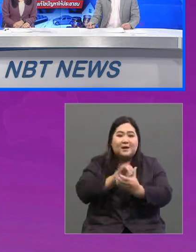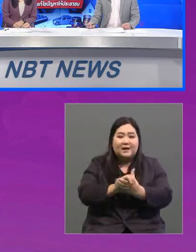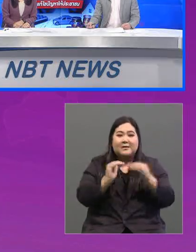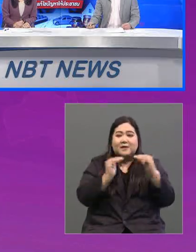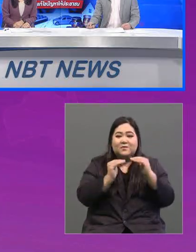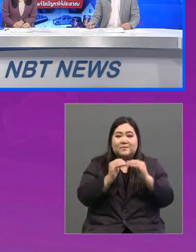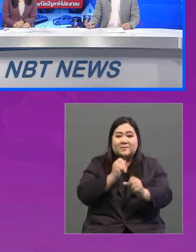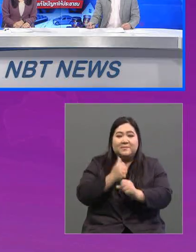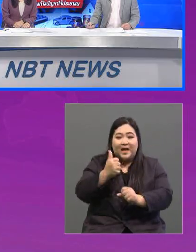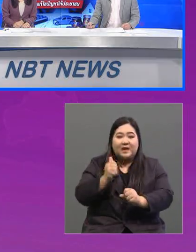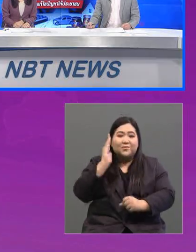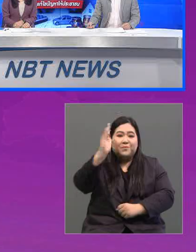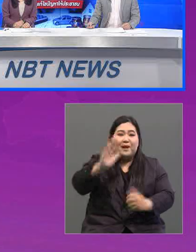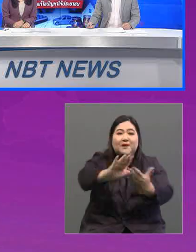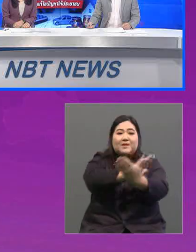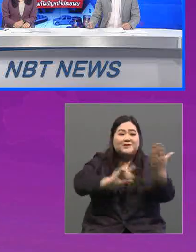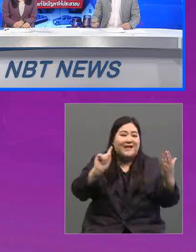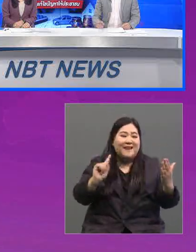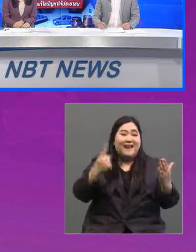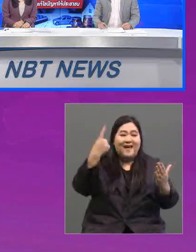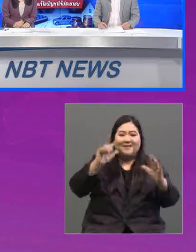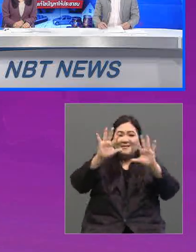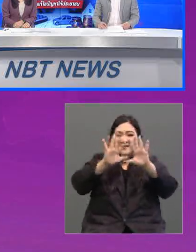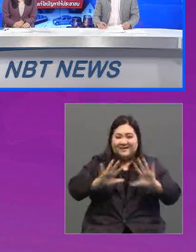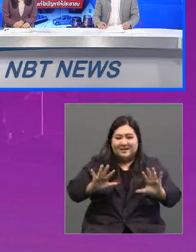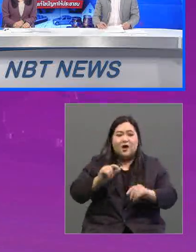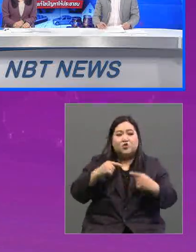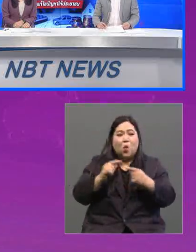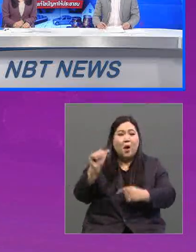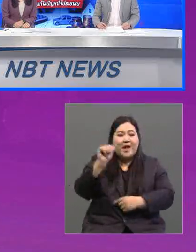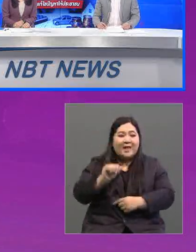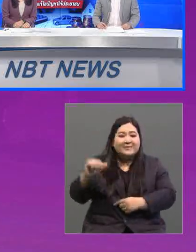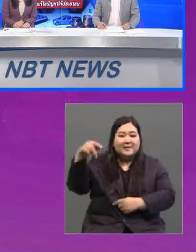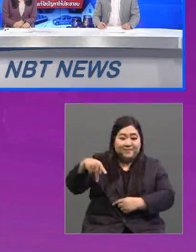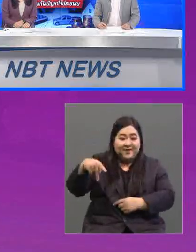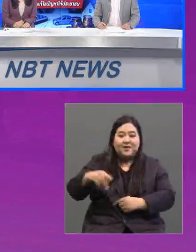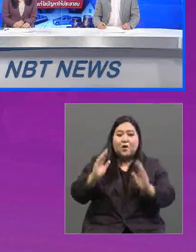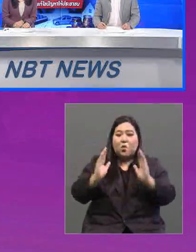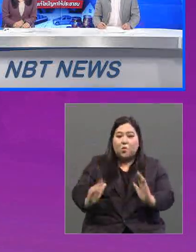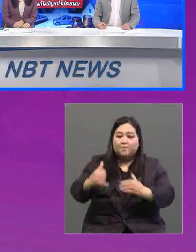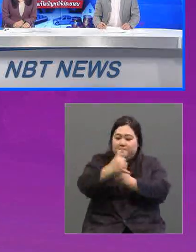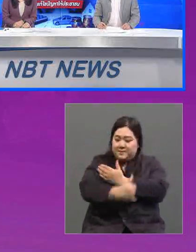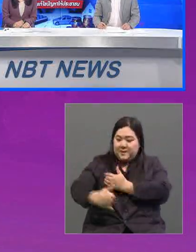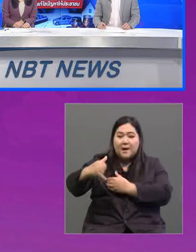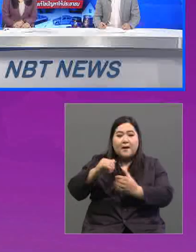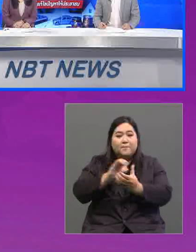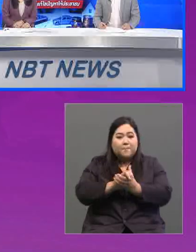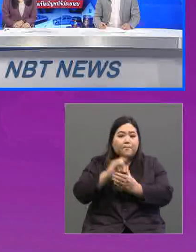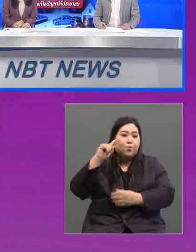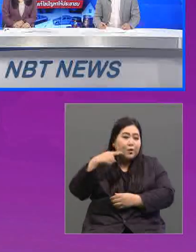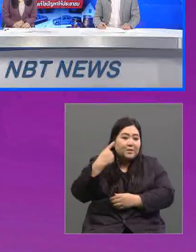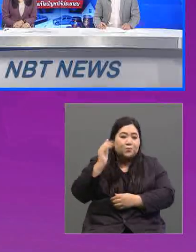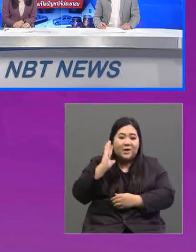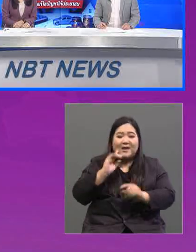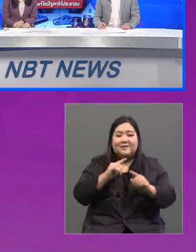สำเร็จแล้วเนี่ยก็จะทำให้ไทยกลายเป็นประเทศแรกในเอเชียตะวันออกเฉียงใต้นะคะที่จะอนุญาตให้ผู้ที่มีความหลากหลายทางเพศเนี่ยสามารถที่จะ